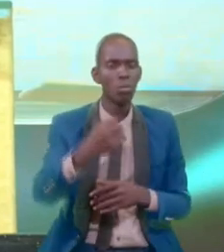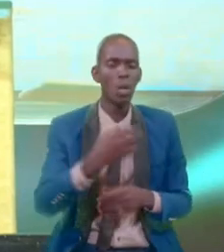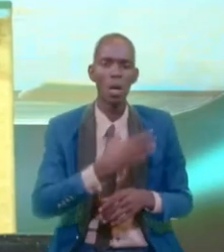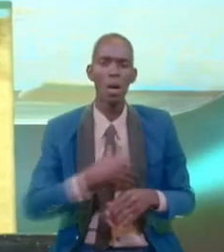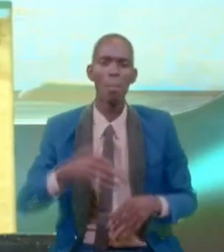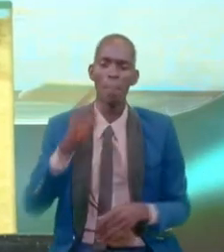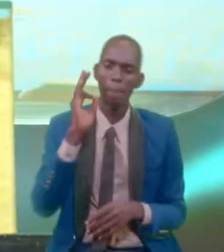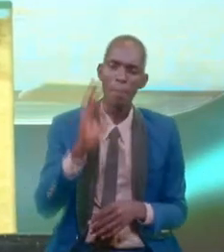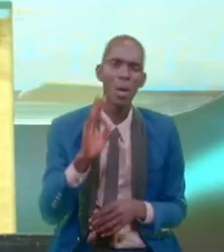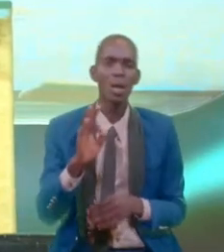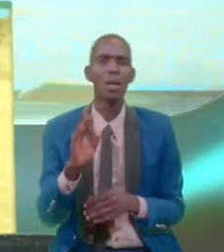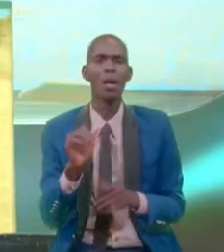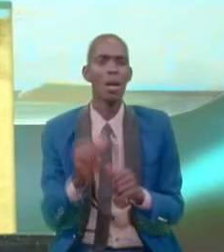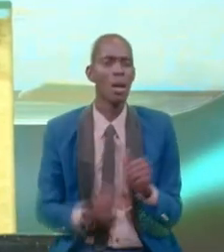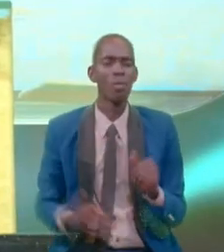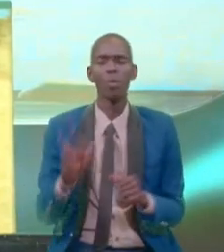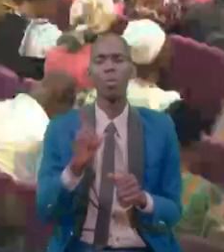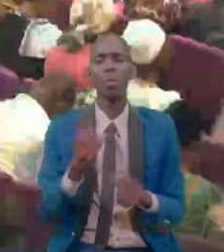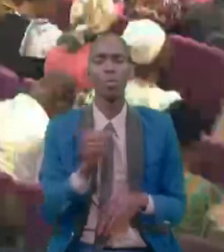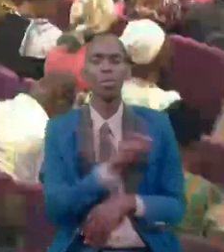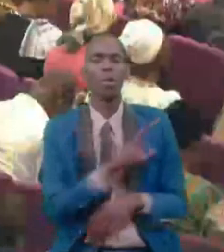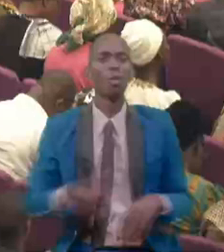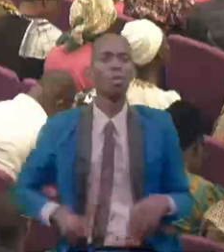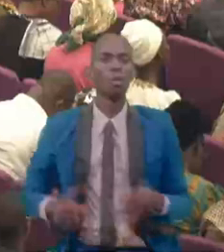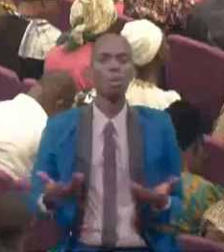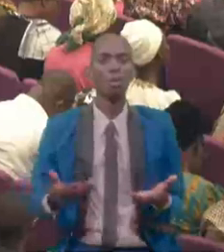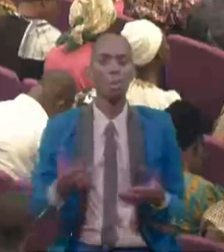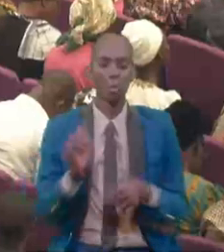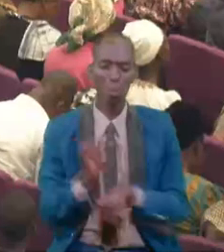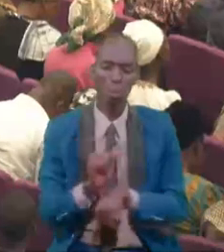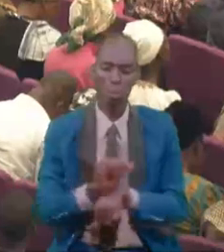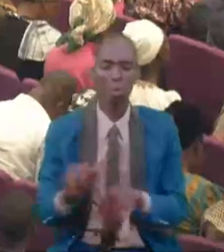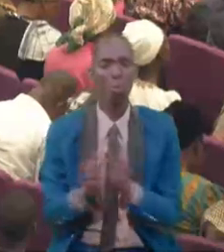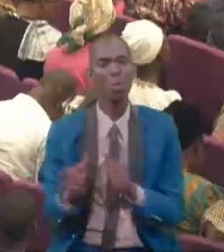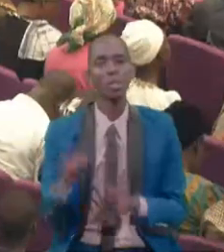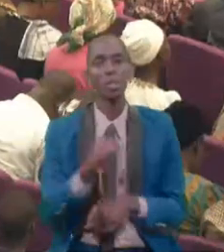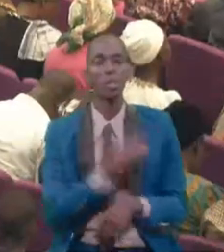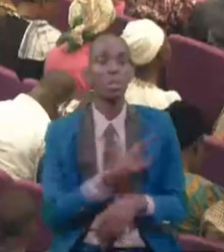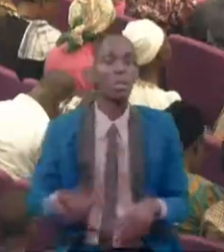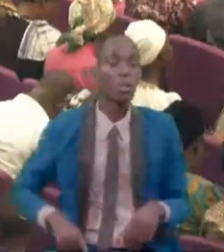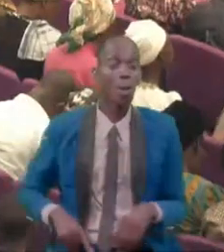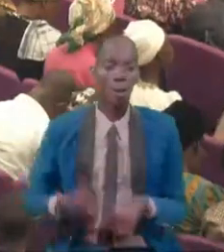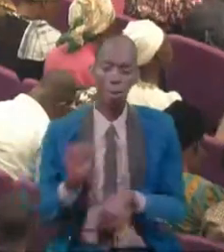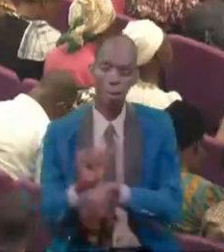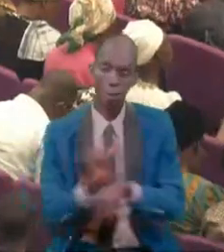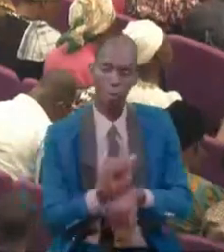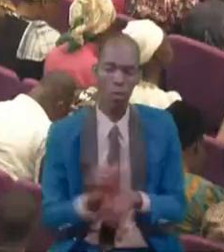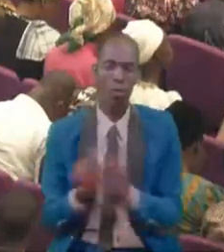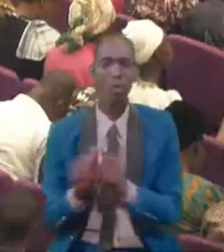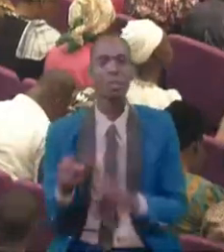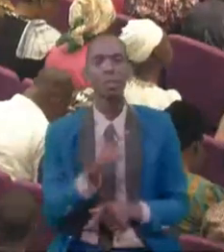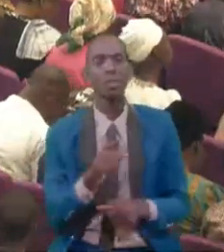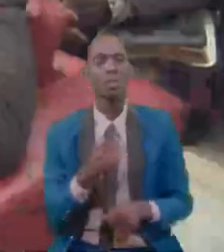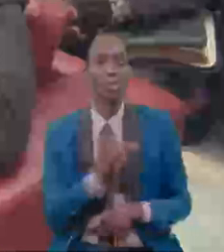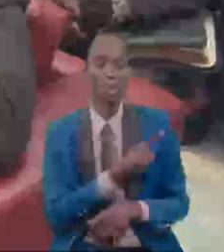prêcher partout. Le Seigneur, dites-le-moi, le Seigneur, dites-le à haute voix, le